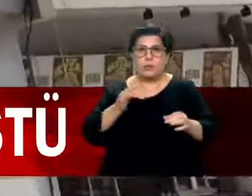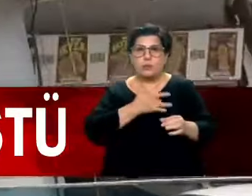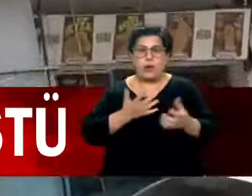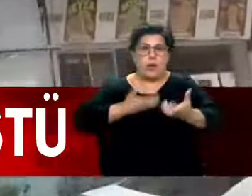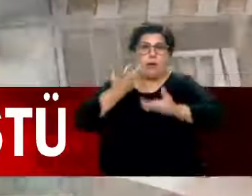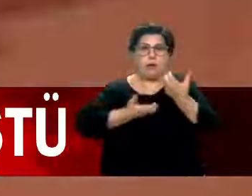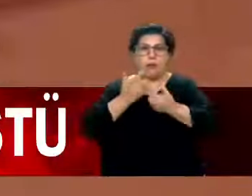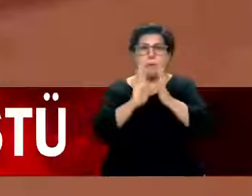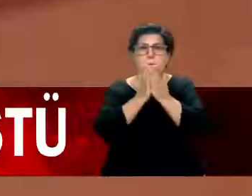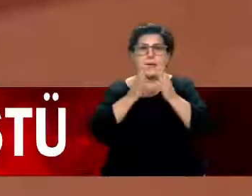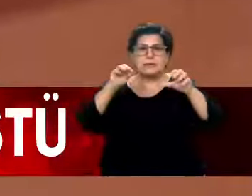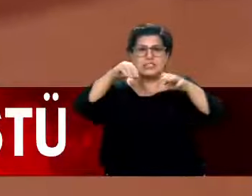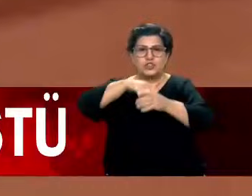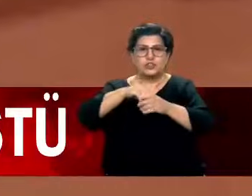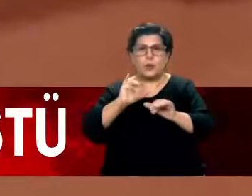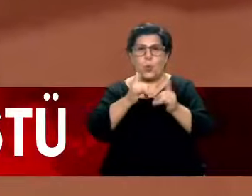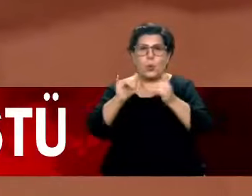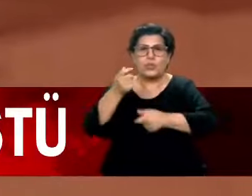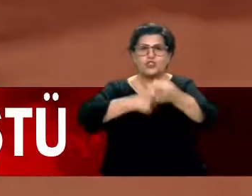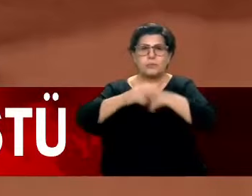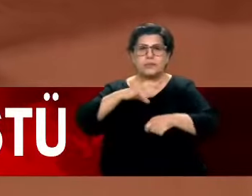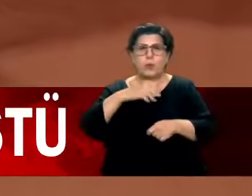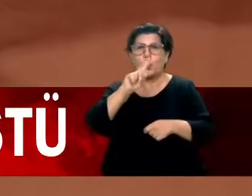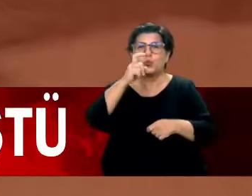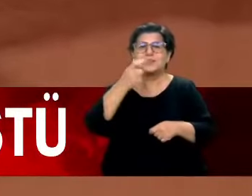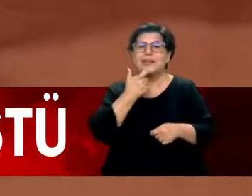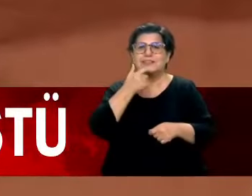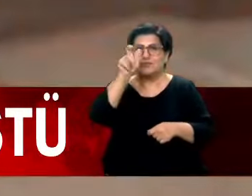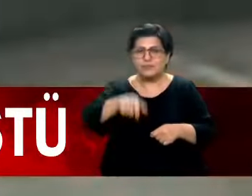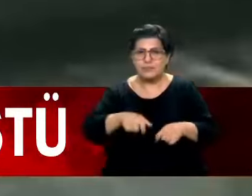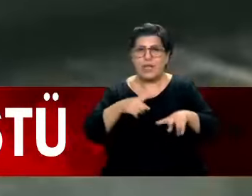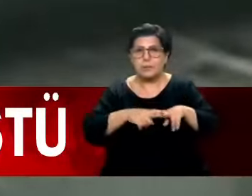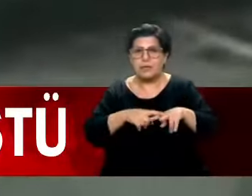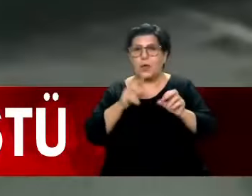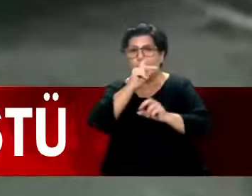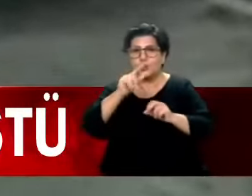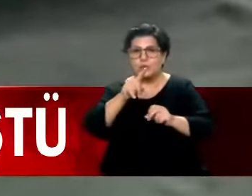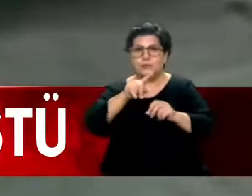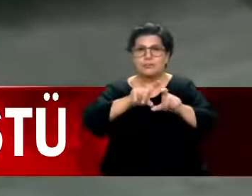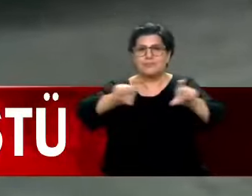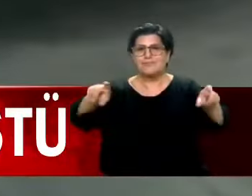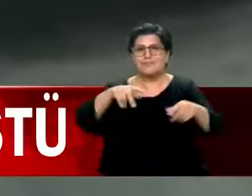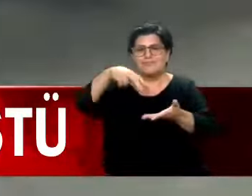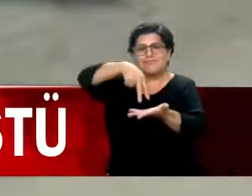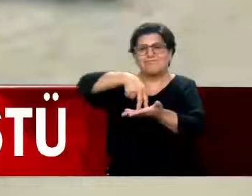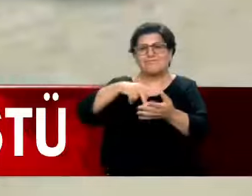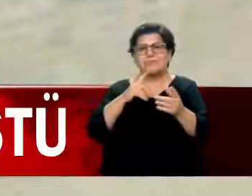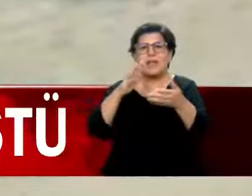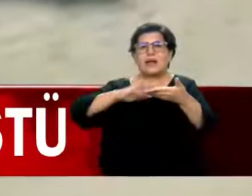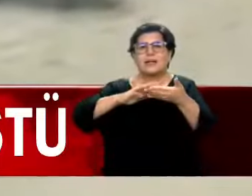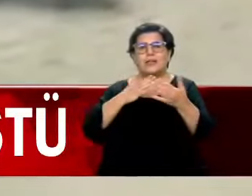Mersin'de kayda geçti. Oyun eğlence işletmesinin sahibi 19 yaşındaki Alparslan Öztürk kaldırımda bir tanıdığıyla sohbet ediyordu.